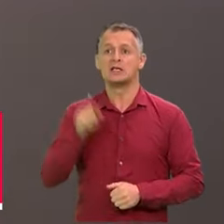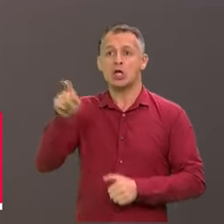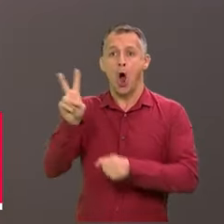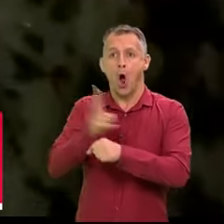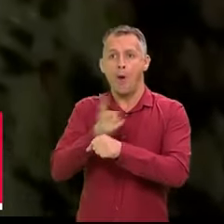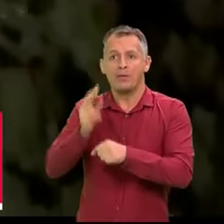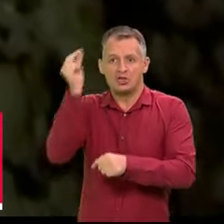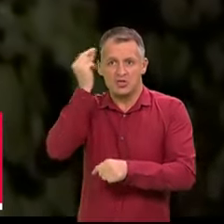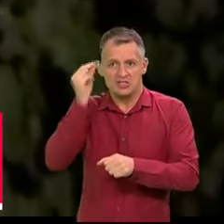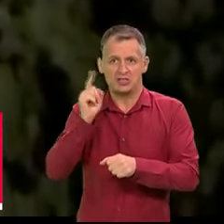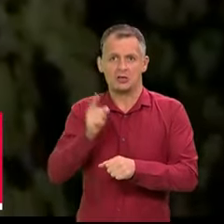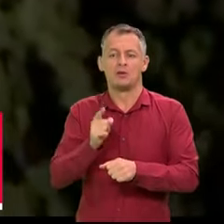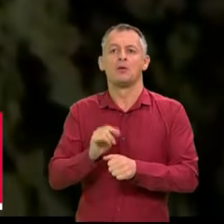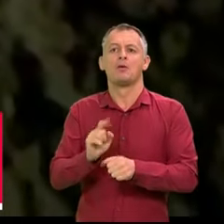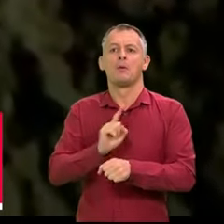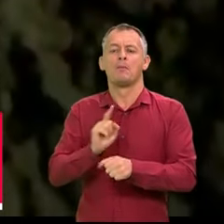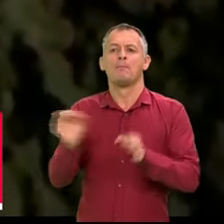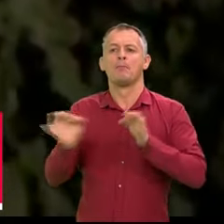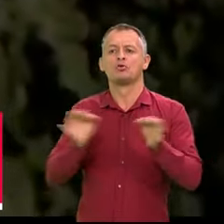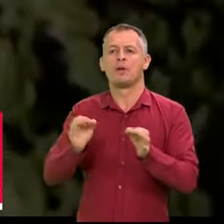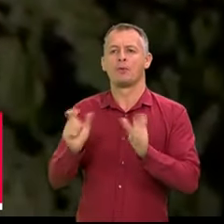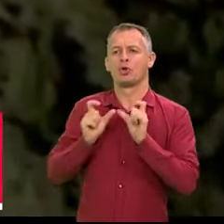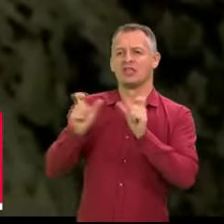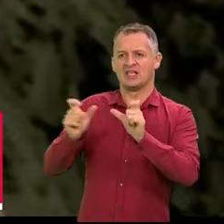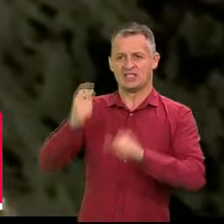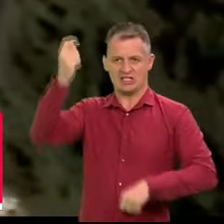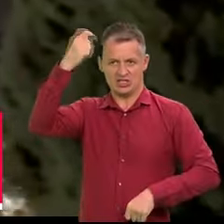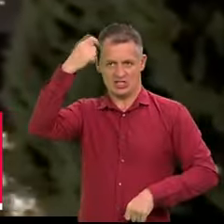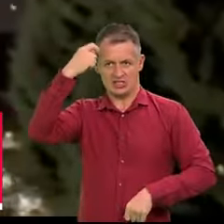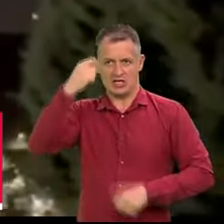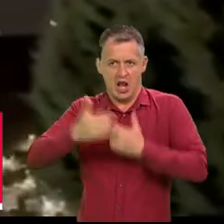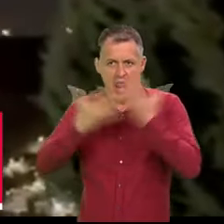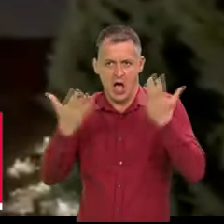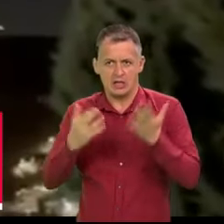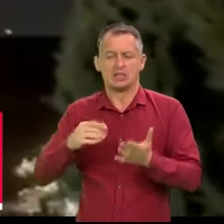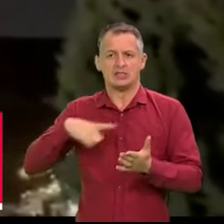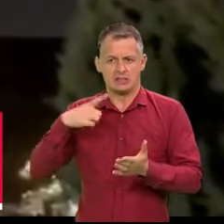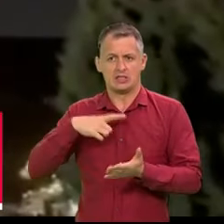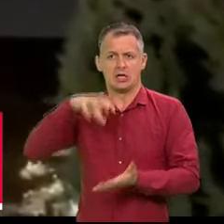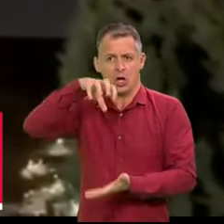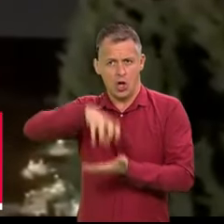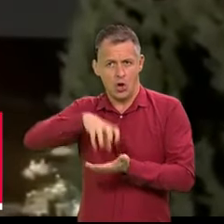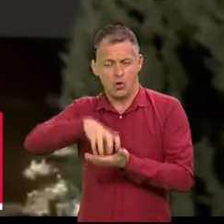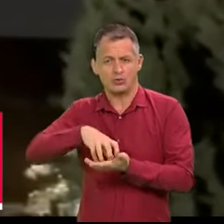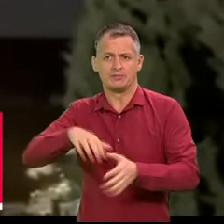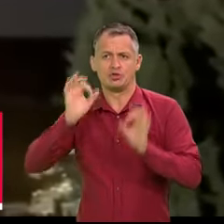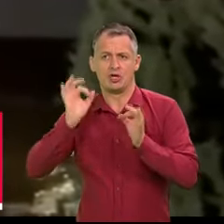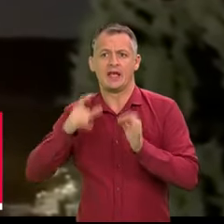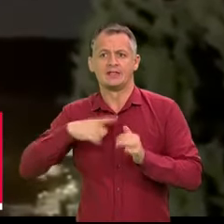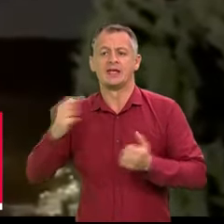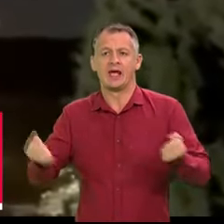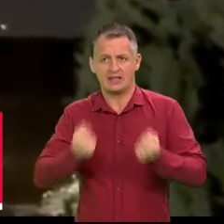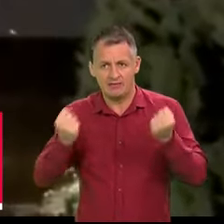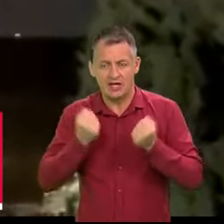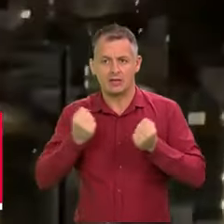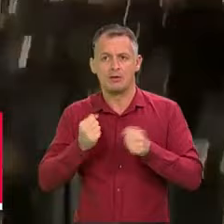civilă sunt clare. Sunt create condițiile de adăpostire, există un exercițiu de adăpostire în